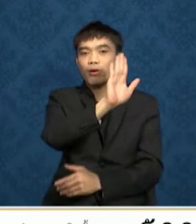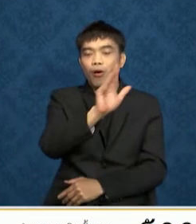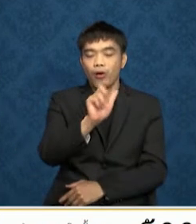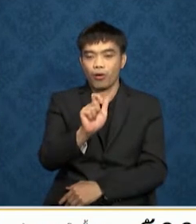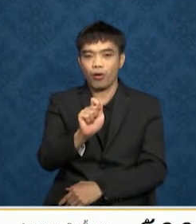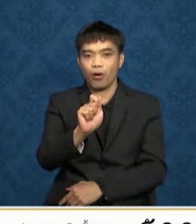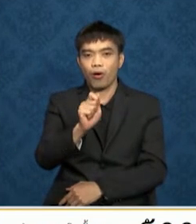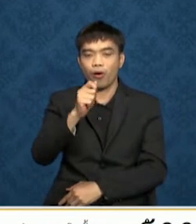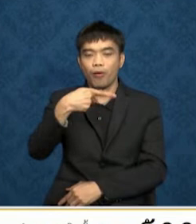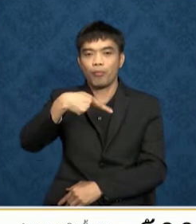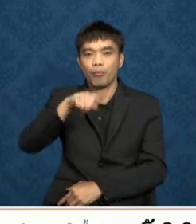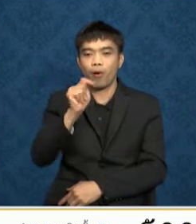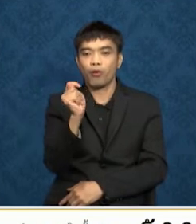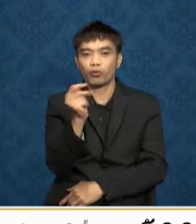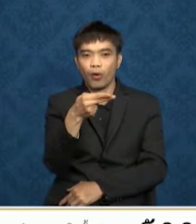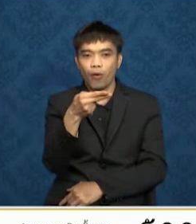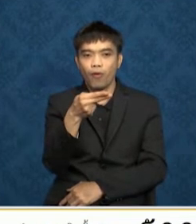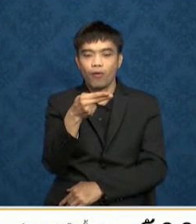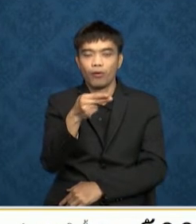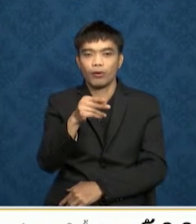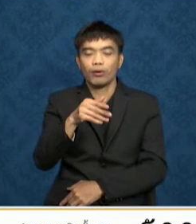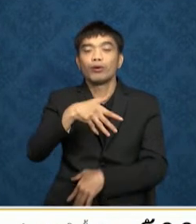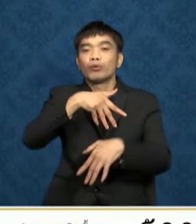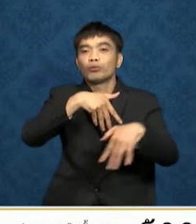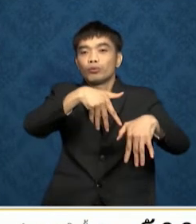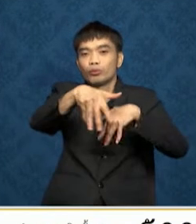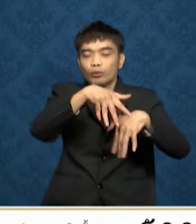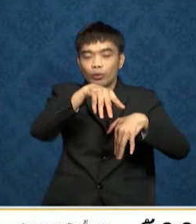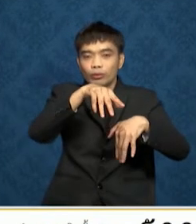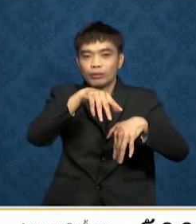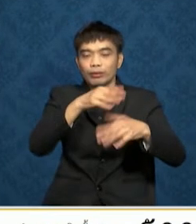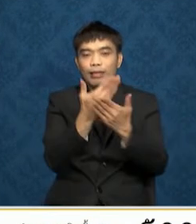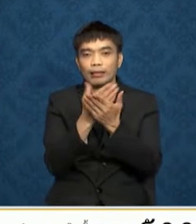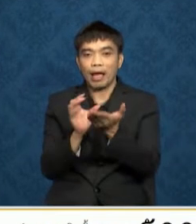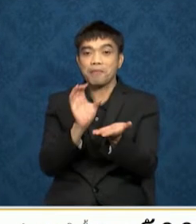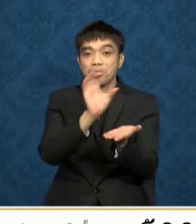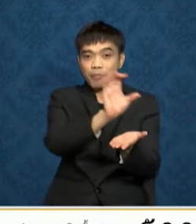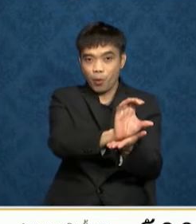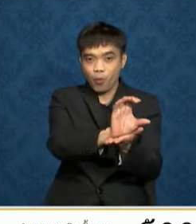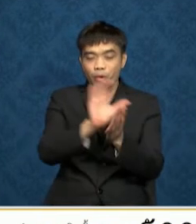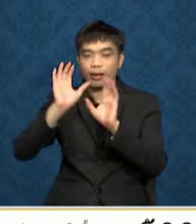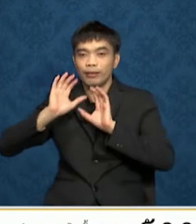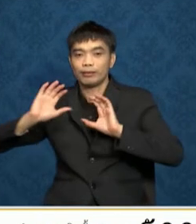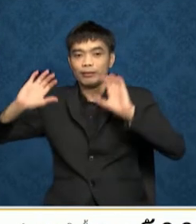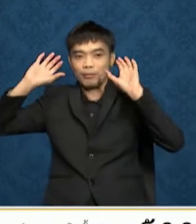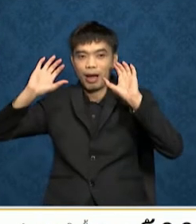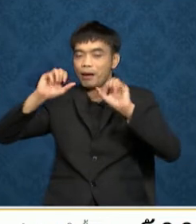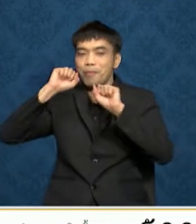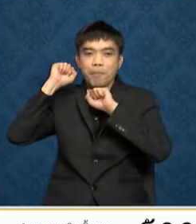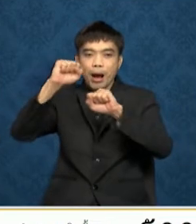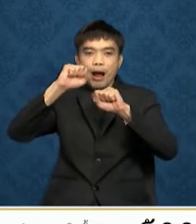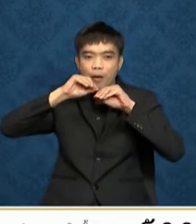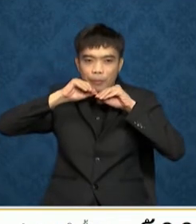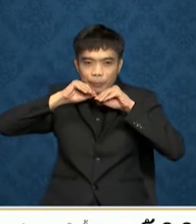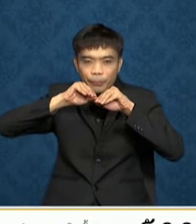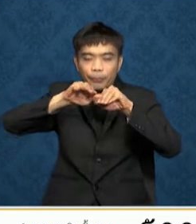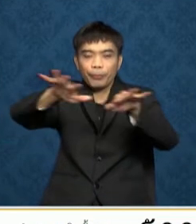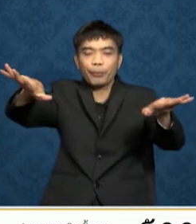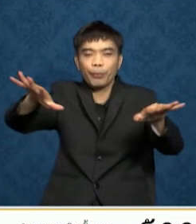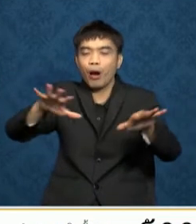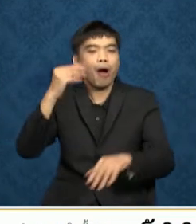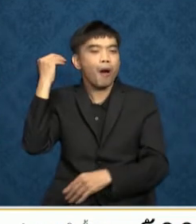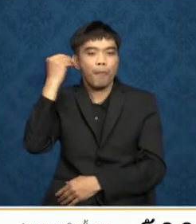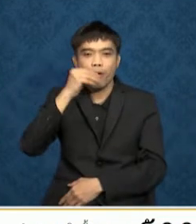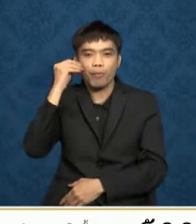ท้องถิ่นซึ่งรัฐบาลประกาศมาตลอดว่าจะกระจาย